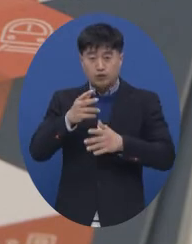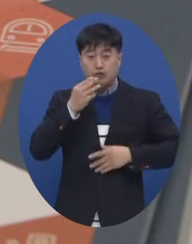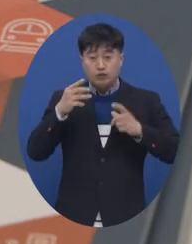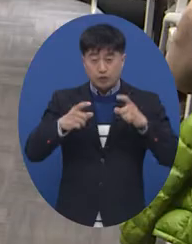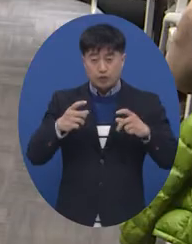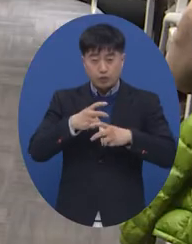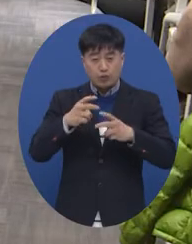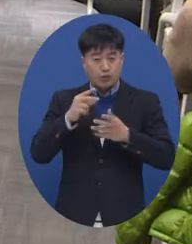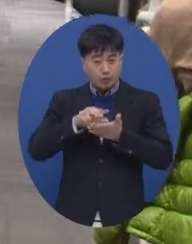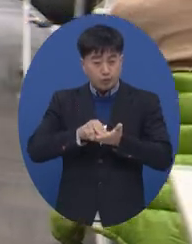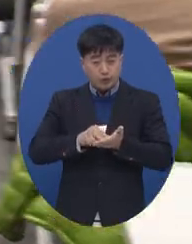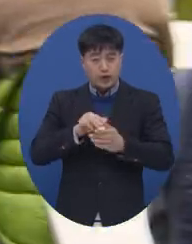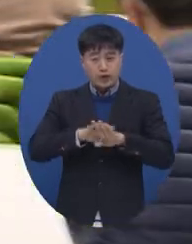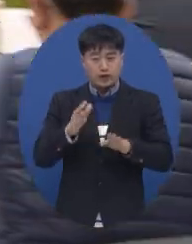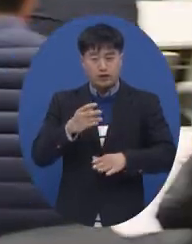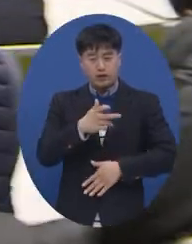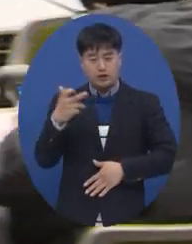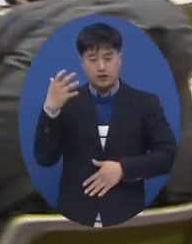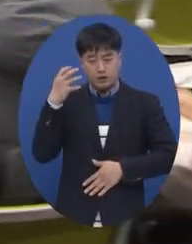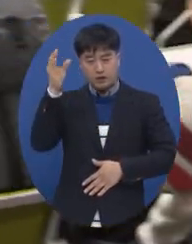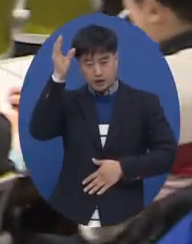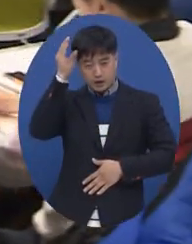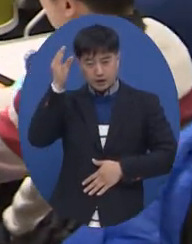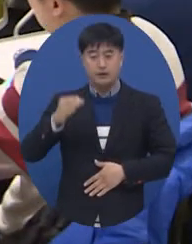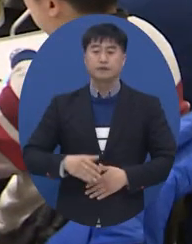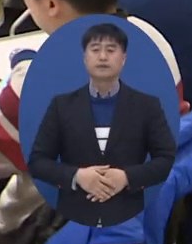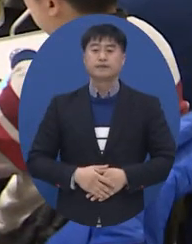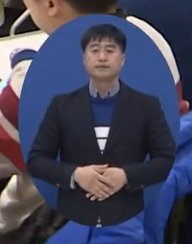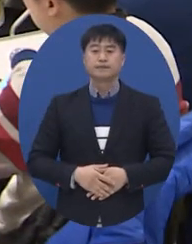해결하는데 큰 역할을 할 것으로 기대했습니다